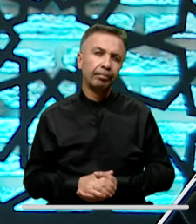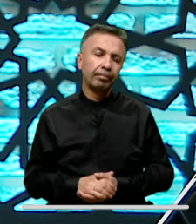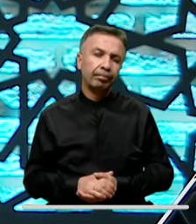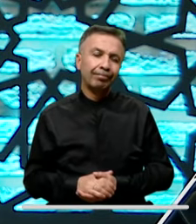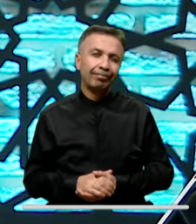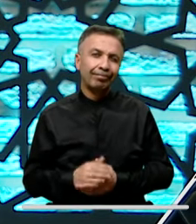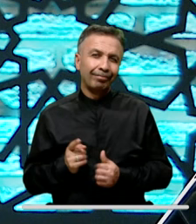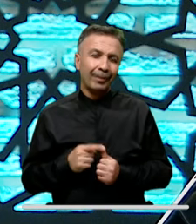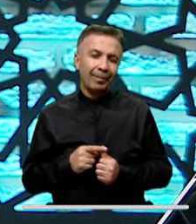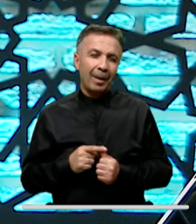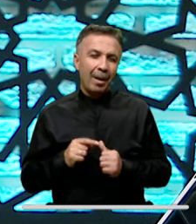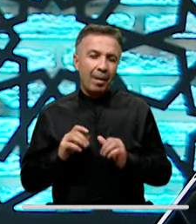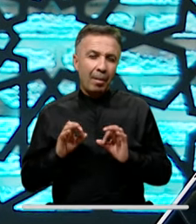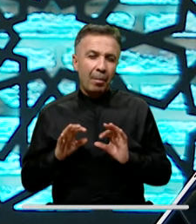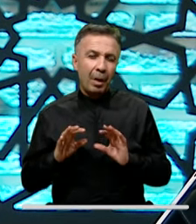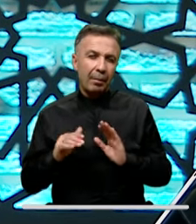Öncelikle hocam